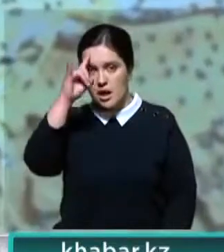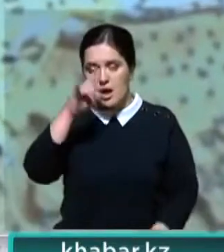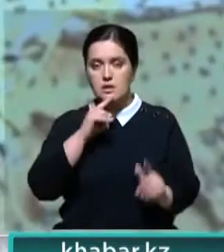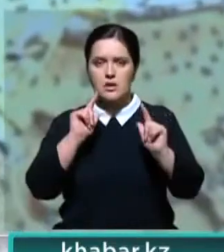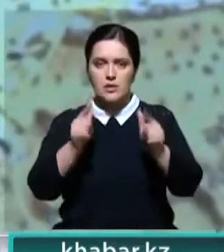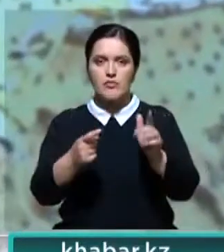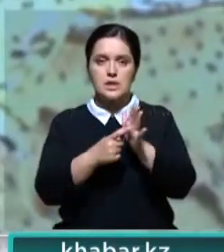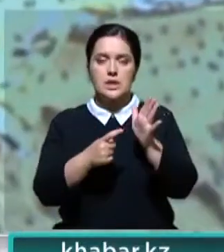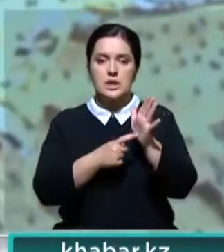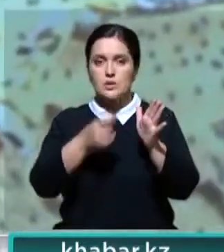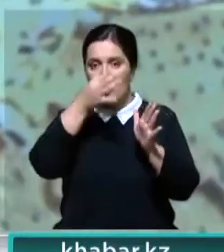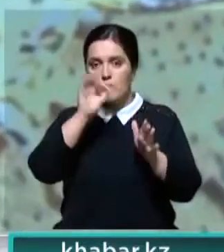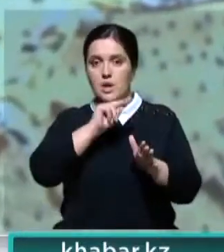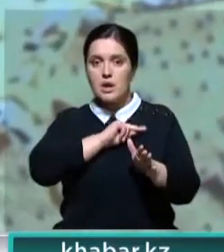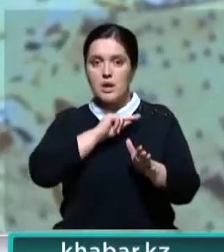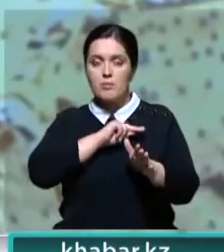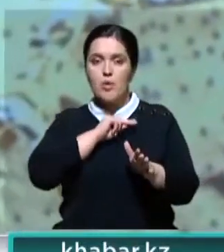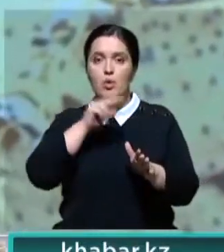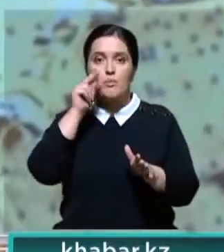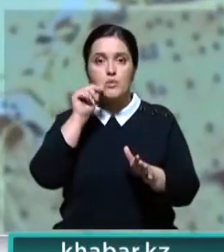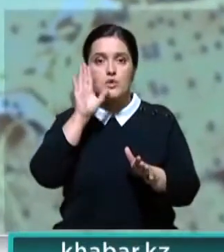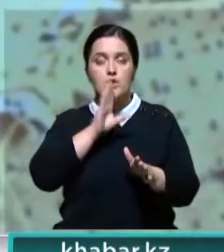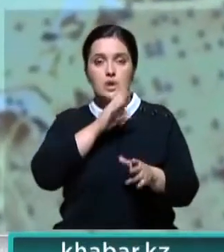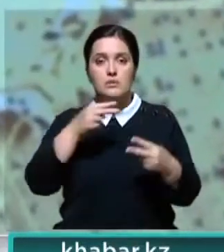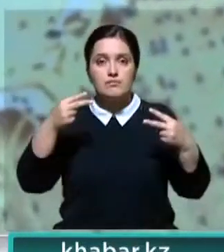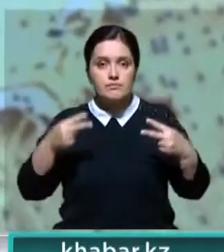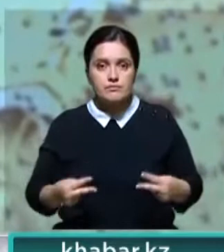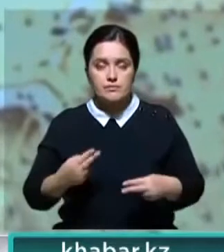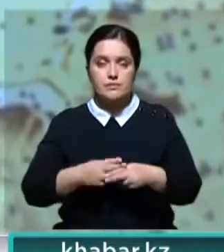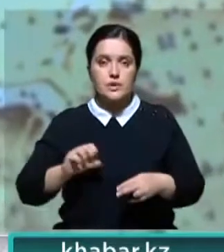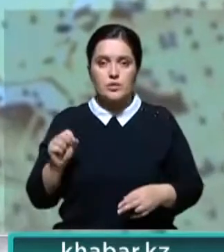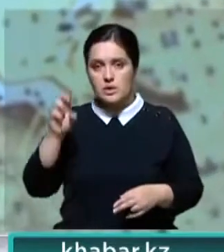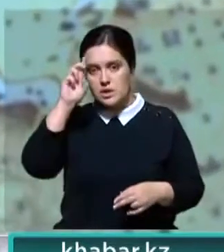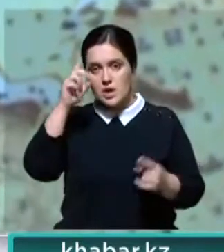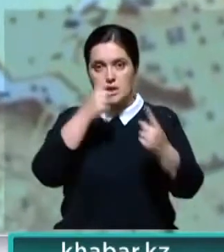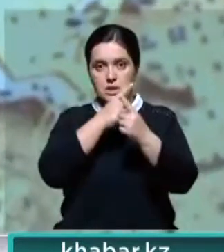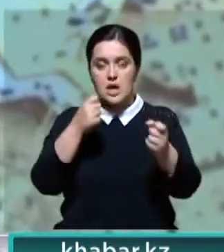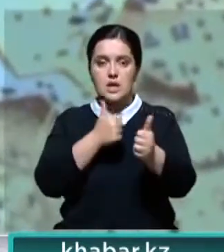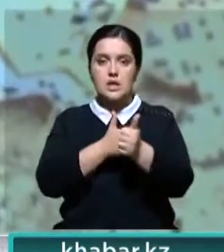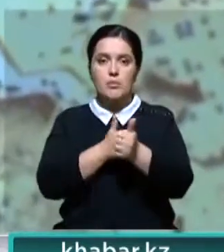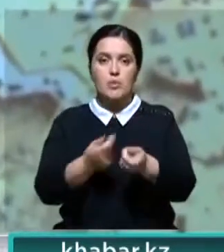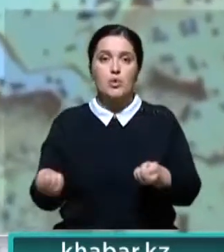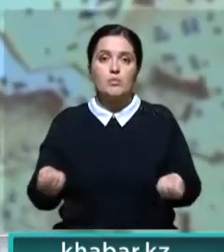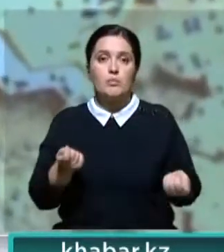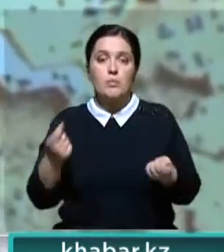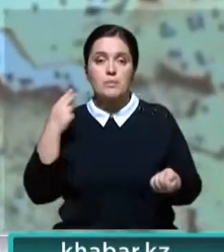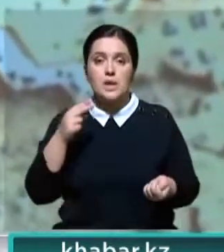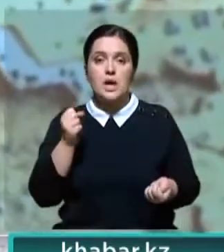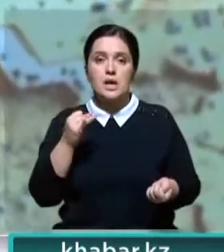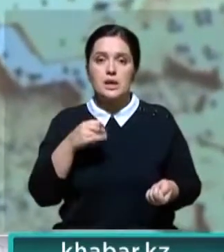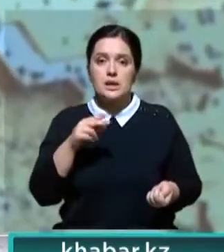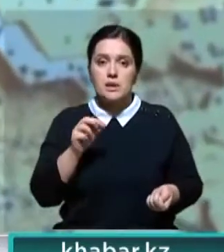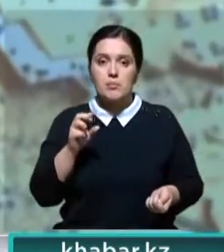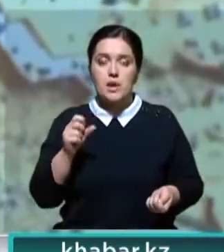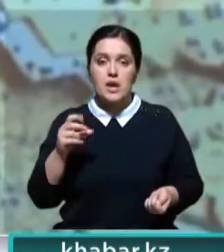Казахстан готов делиться опытом работы в сфере гендерного равенства с дружественными странами. Об этом заявил замместитель руководителя администрации